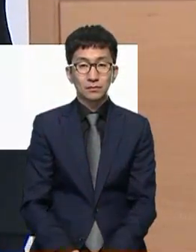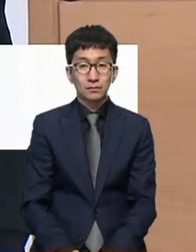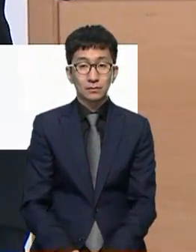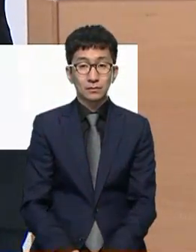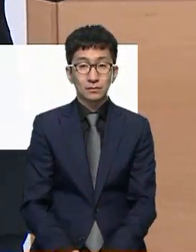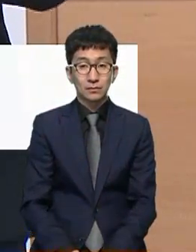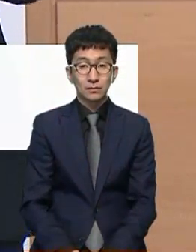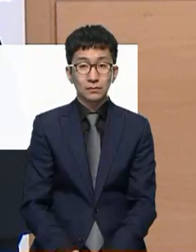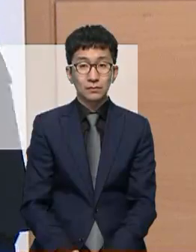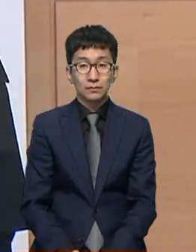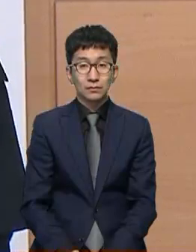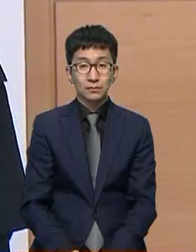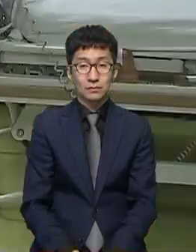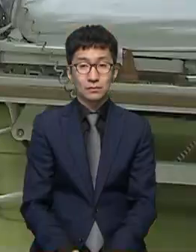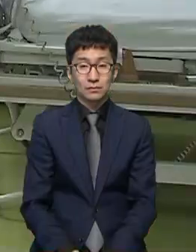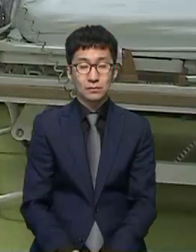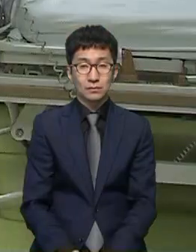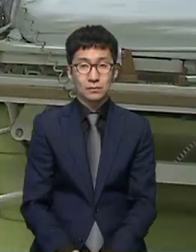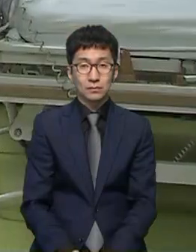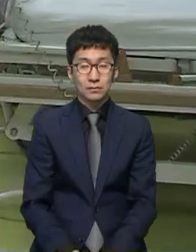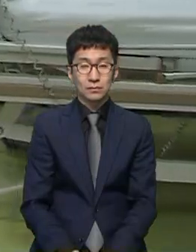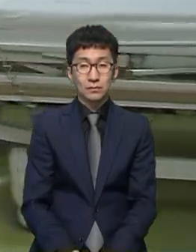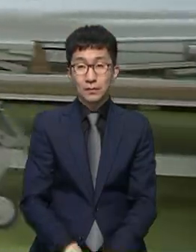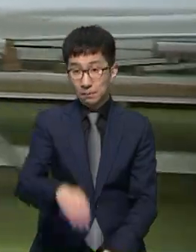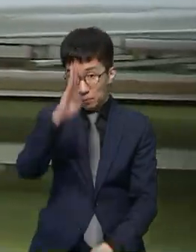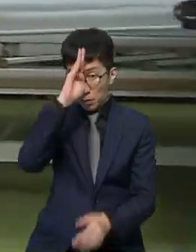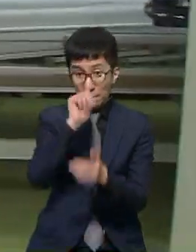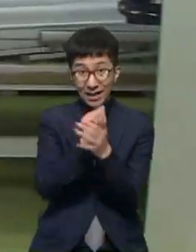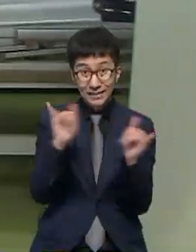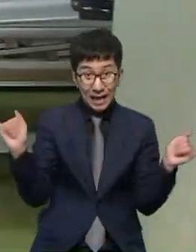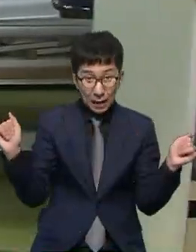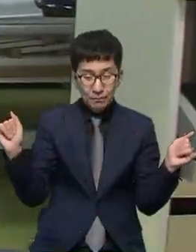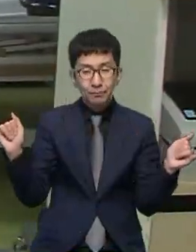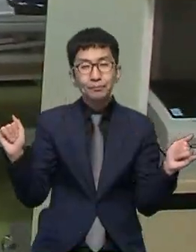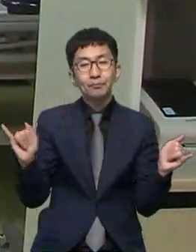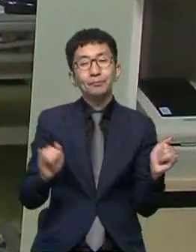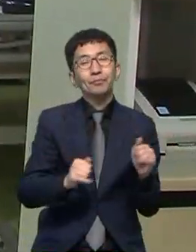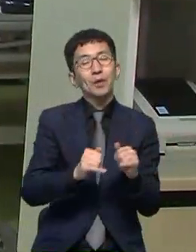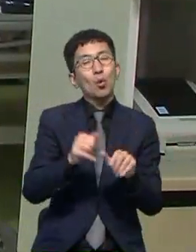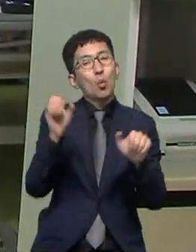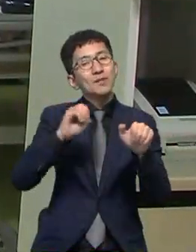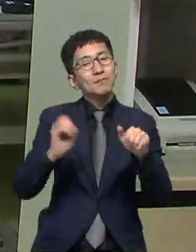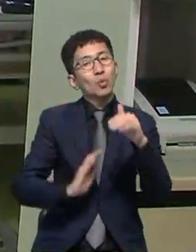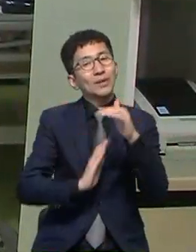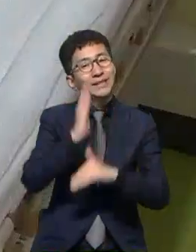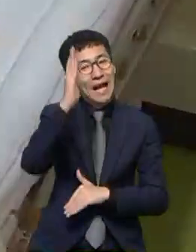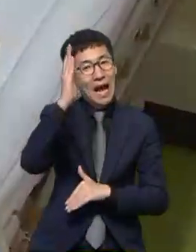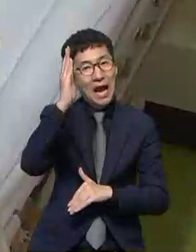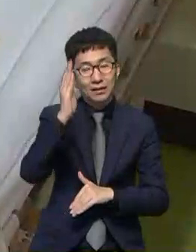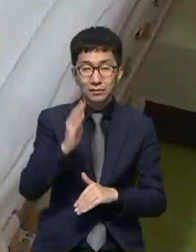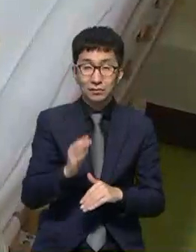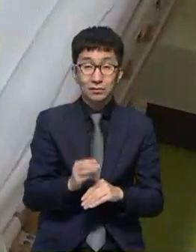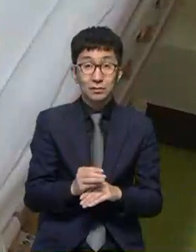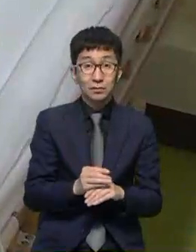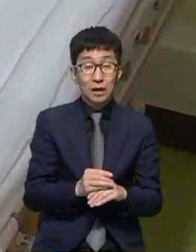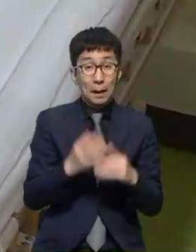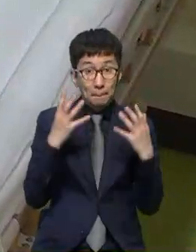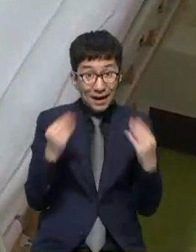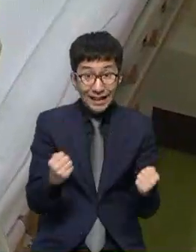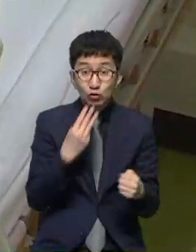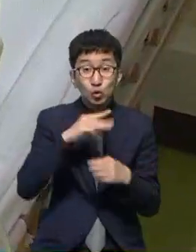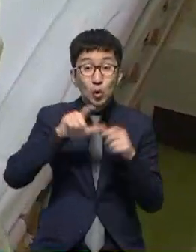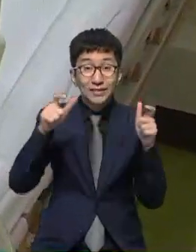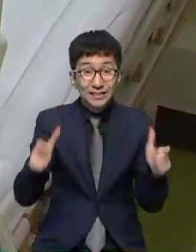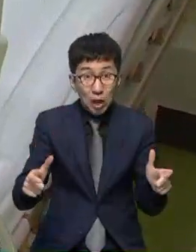병원을 운영하고자 합니다. 확진자 절반이 집중된 수도권 내 상급 종합병원 3곳이 돌아가며 6개 병상을